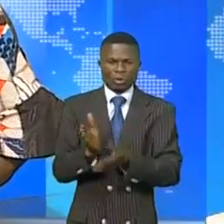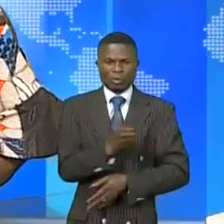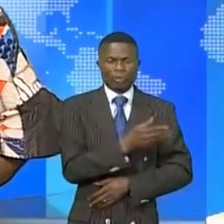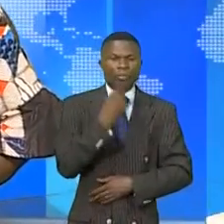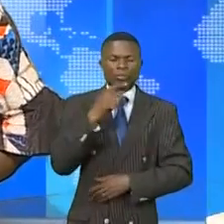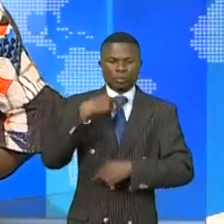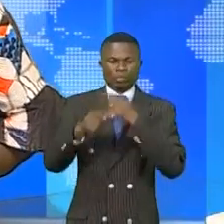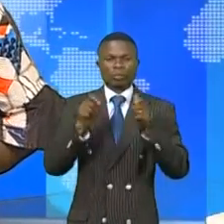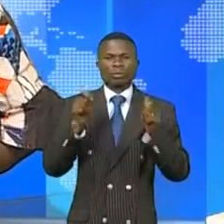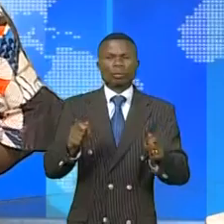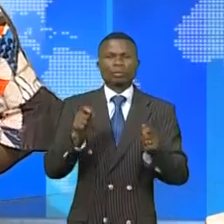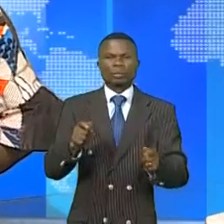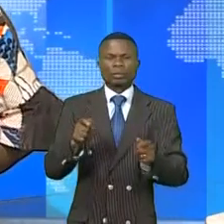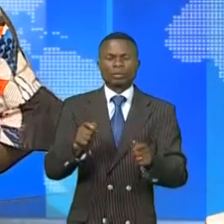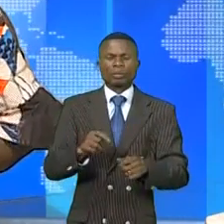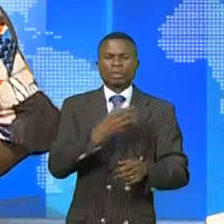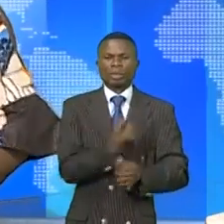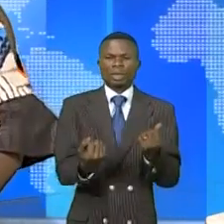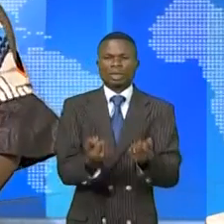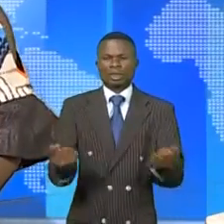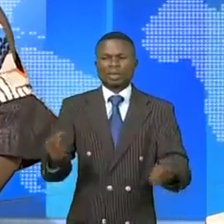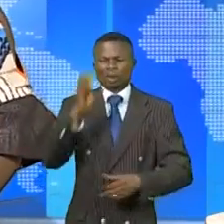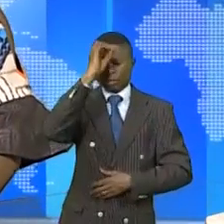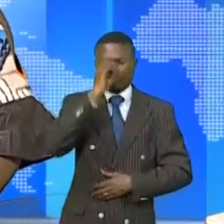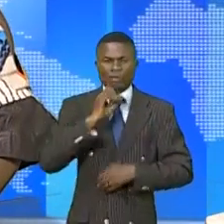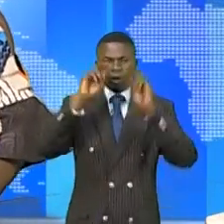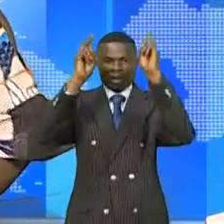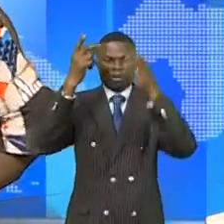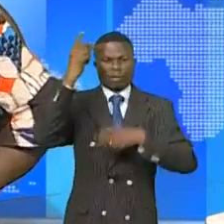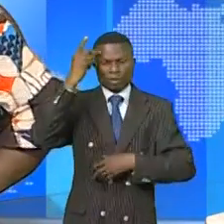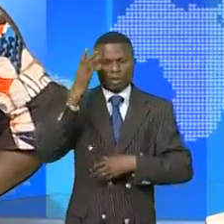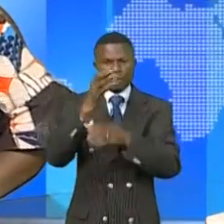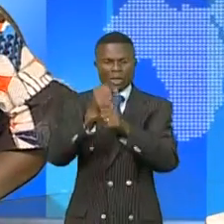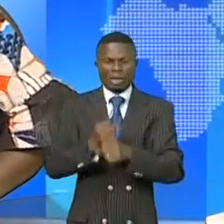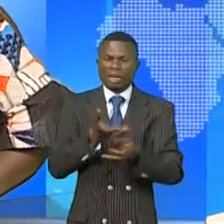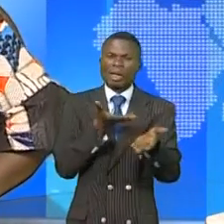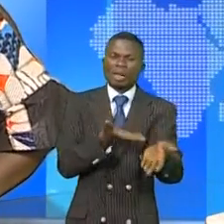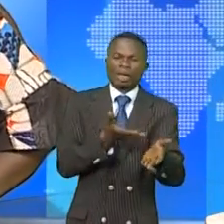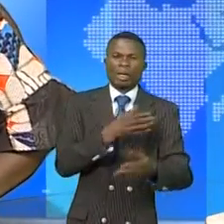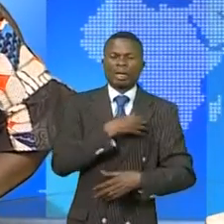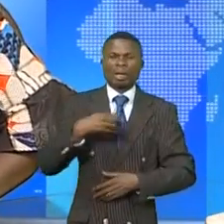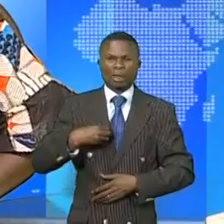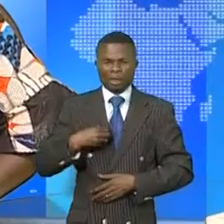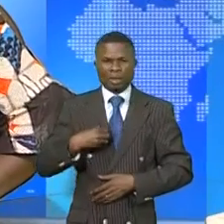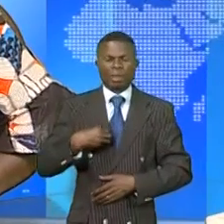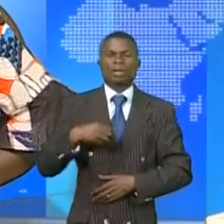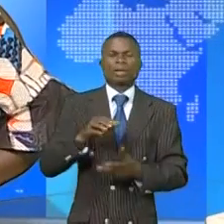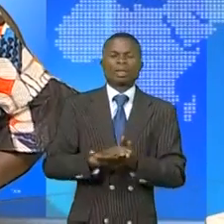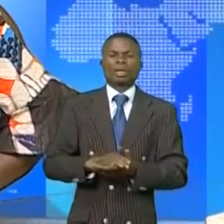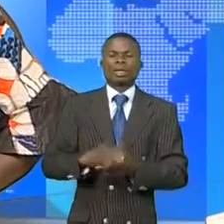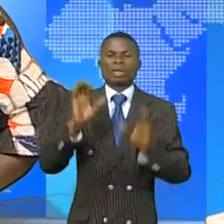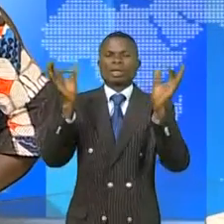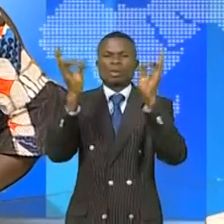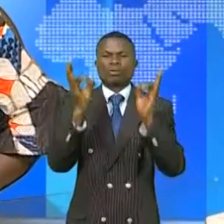dit à l'ouverture de ce journal, des orphelins de quelques auberges de la ville de Kinshasa ont reçu l'assistance de Mme Gisèle Ngwala, fondatrice